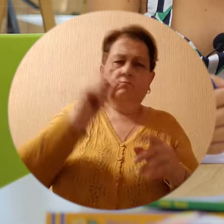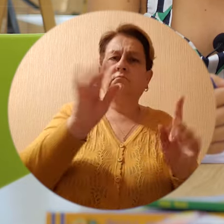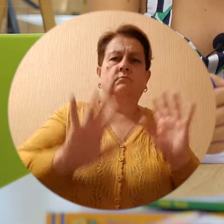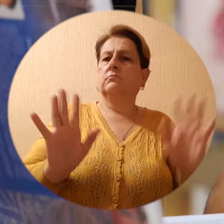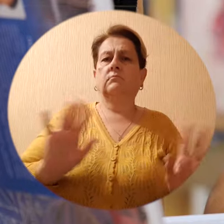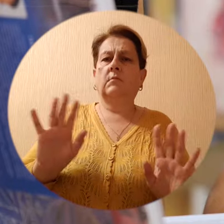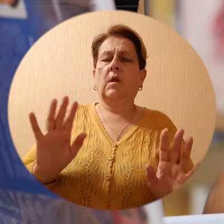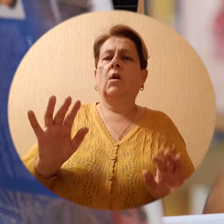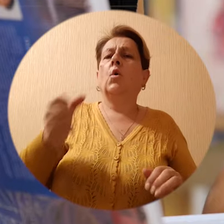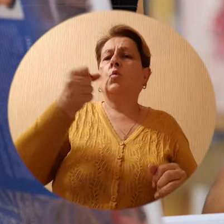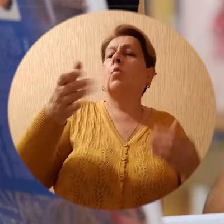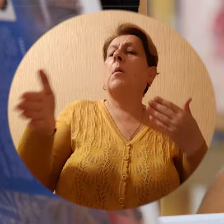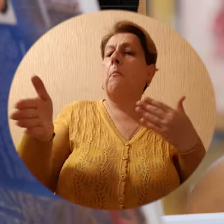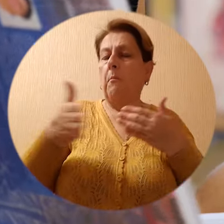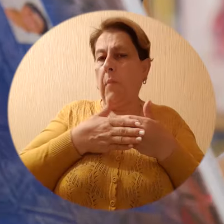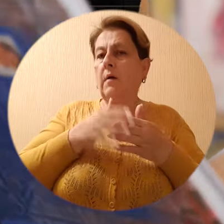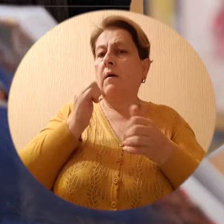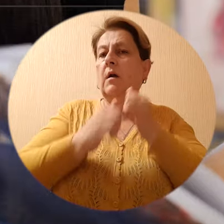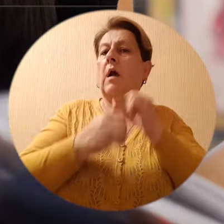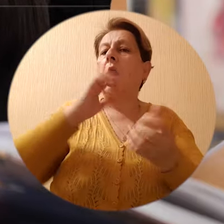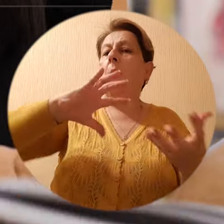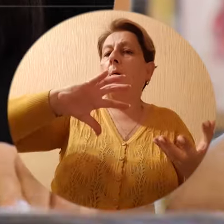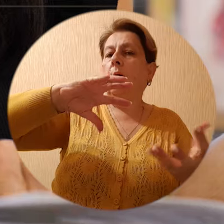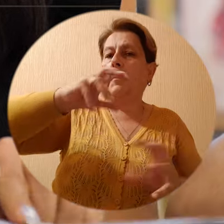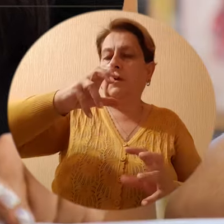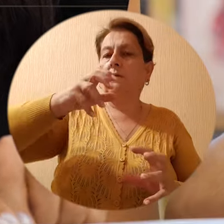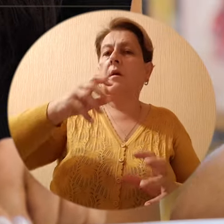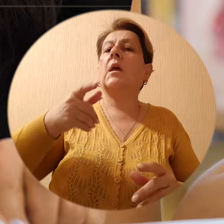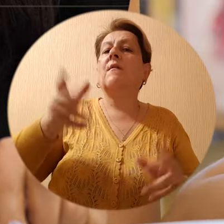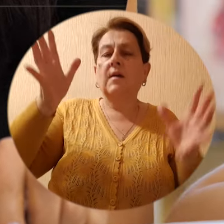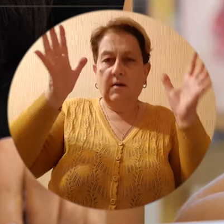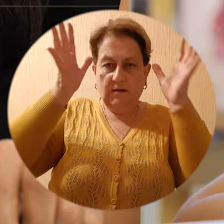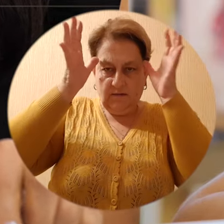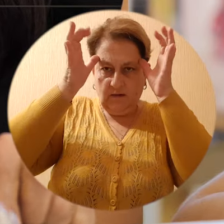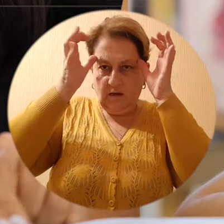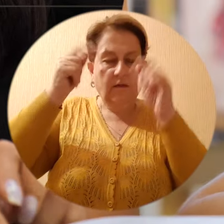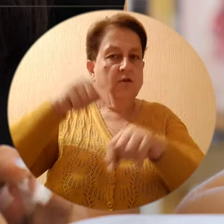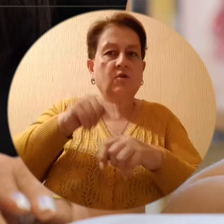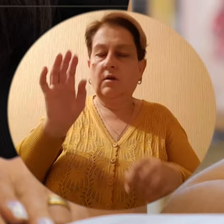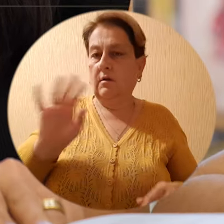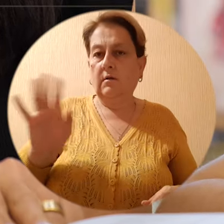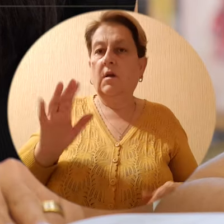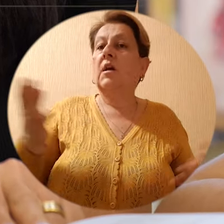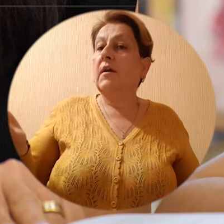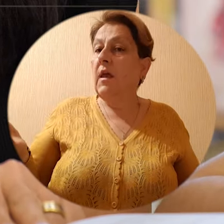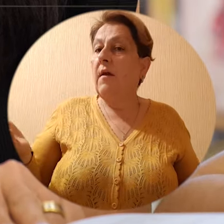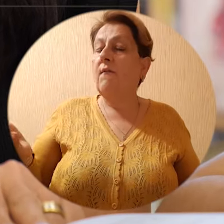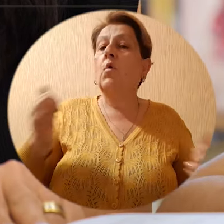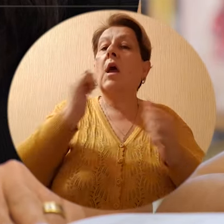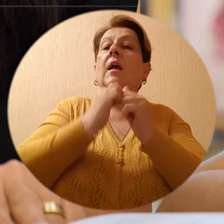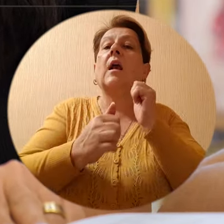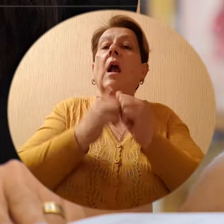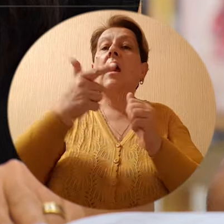դռանը»։ Դուրը փակվեց, քարը պտտվեց, ես ատանանը գլխի չեր ընկի, թե որտեղ